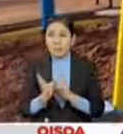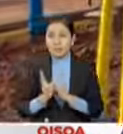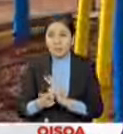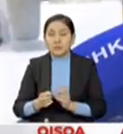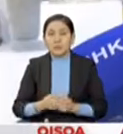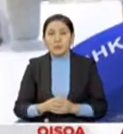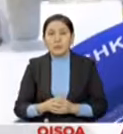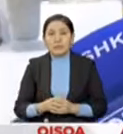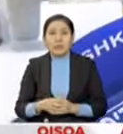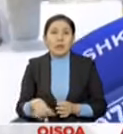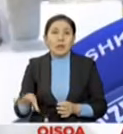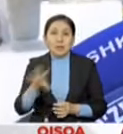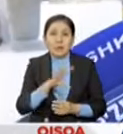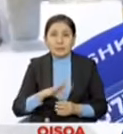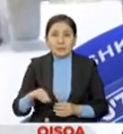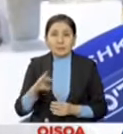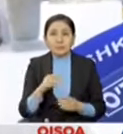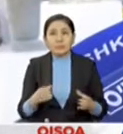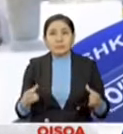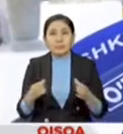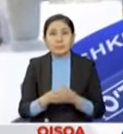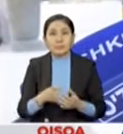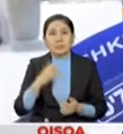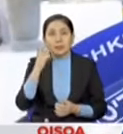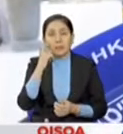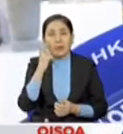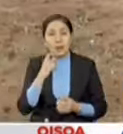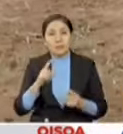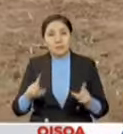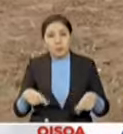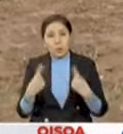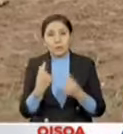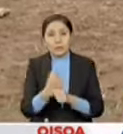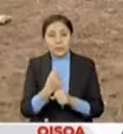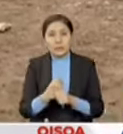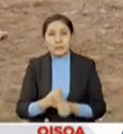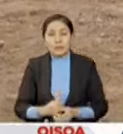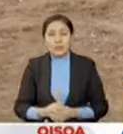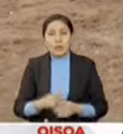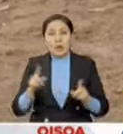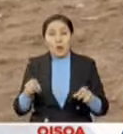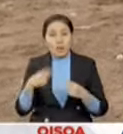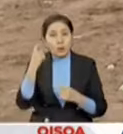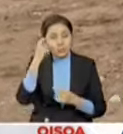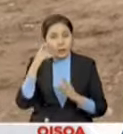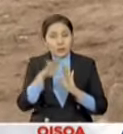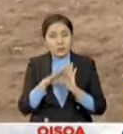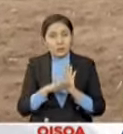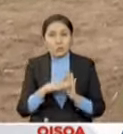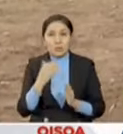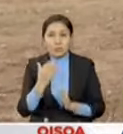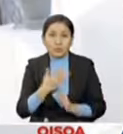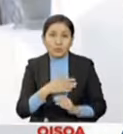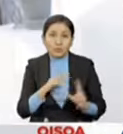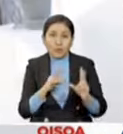Mana kelishib hamma birga bo'lib mahallamizni obod qildik. Endi obod mahalla dasturi bu